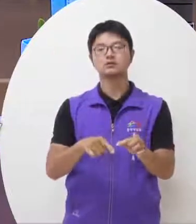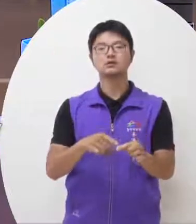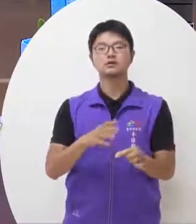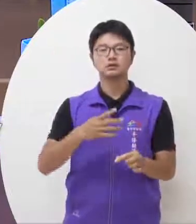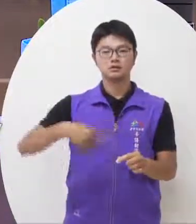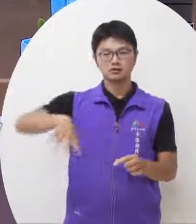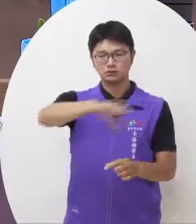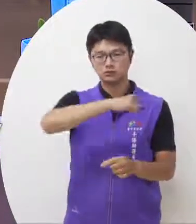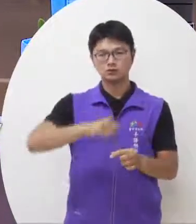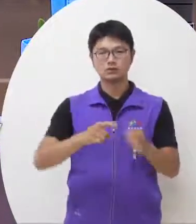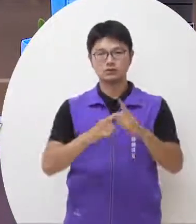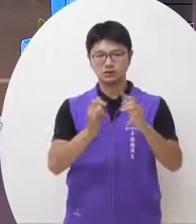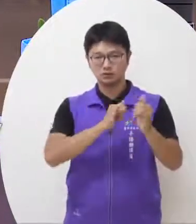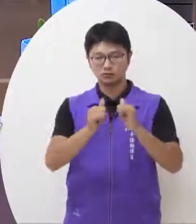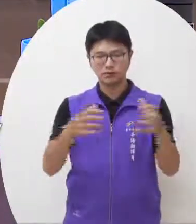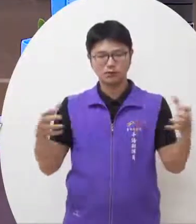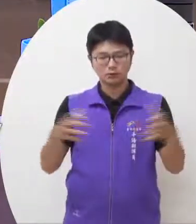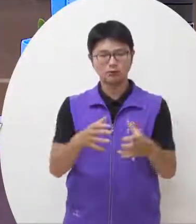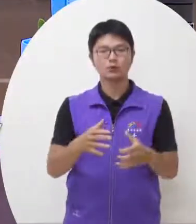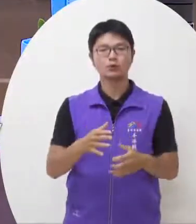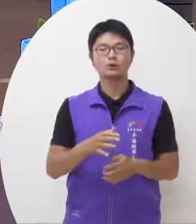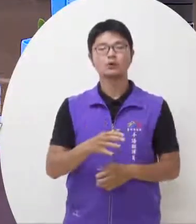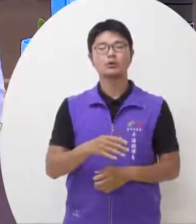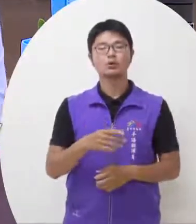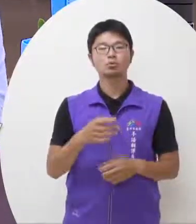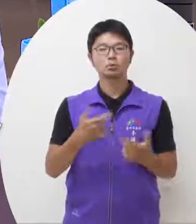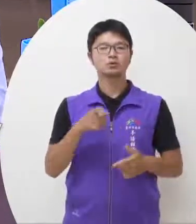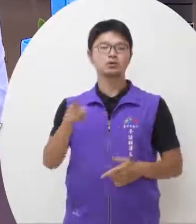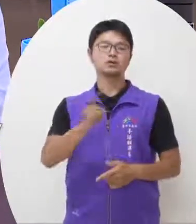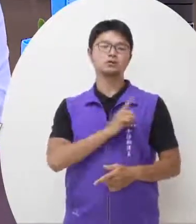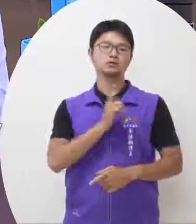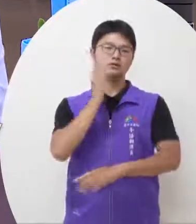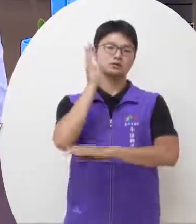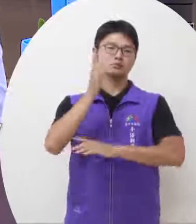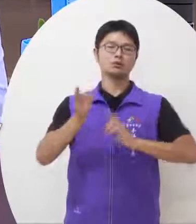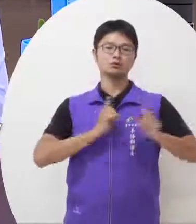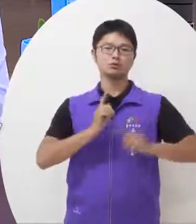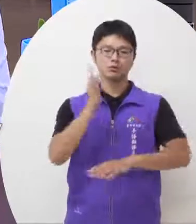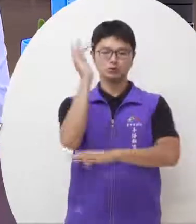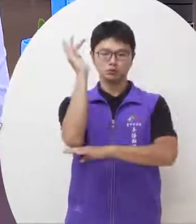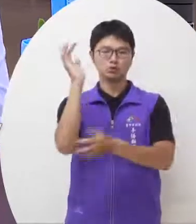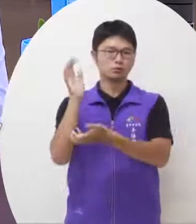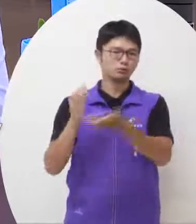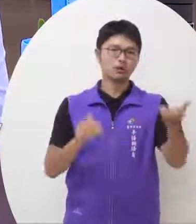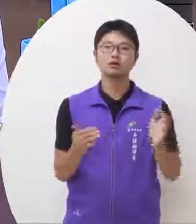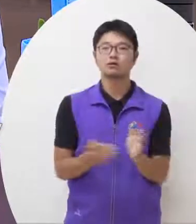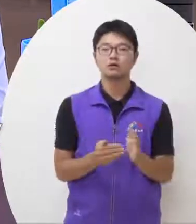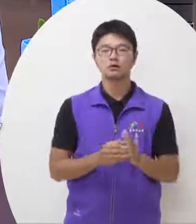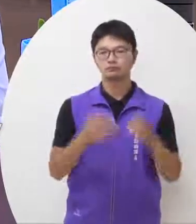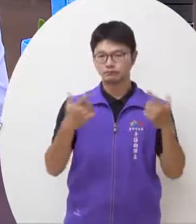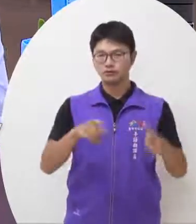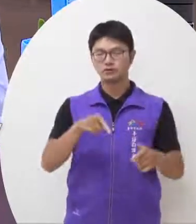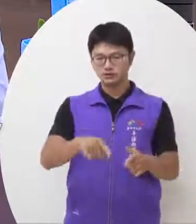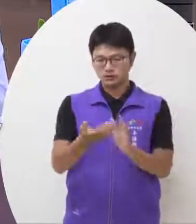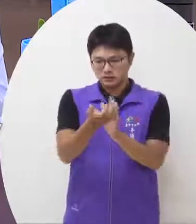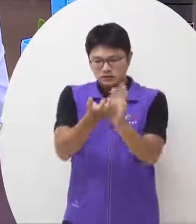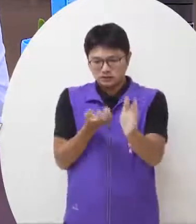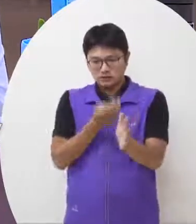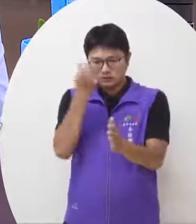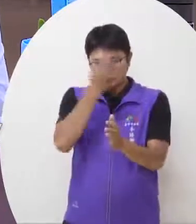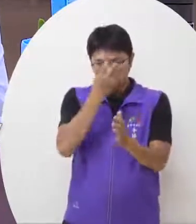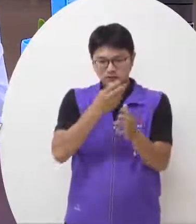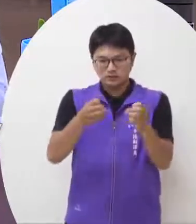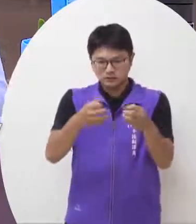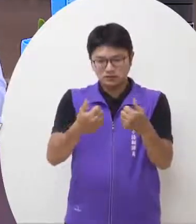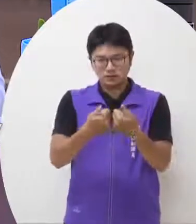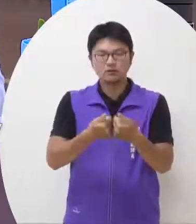共有，全市民共有。所以你要给叮当，不是讲你要给树啊，要给长下干单的后哈，要经过审议，那这是多年以